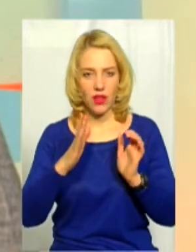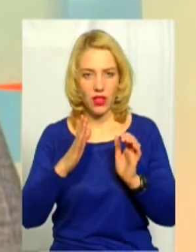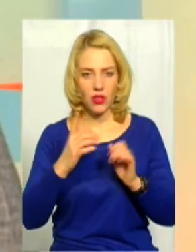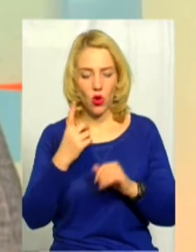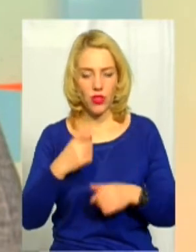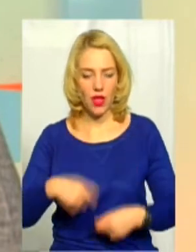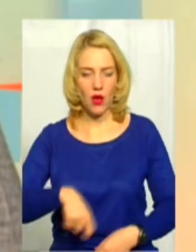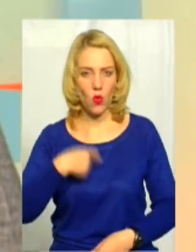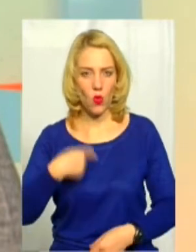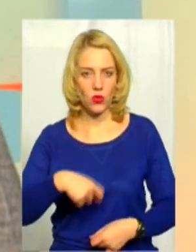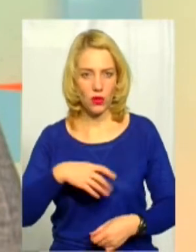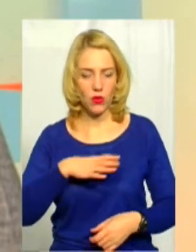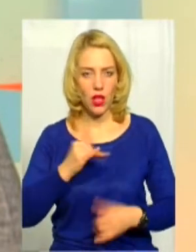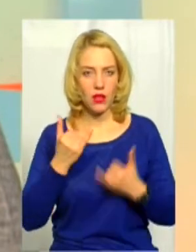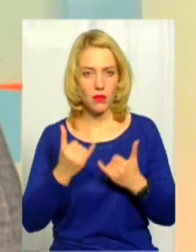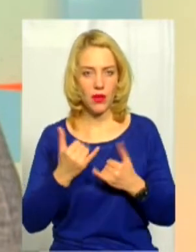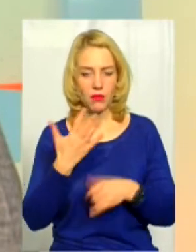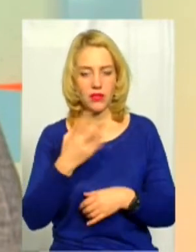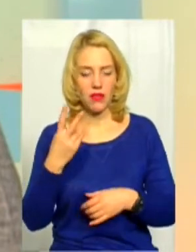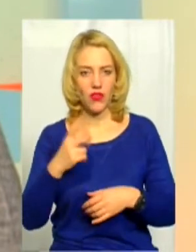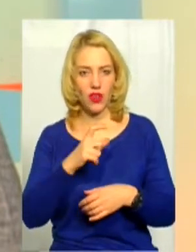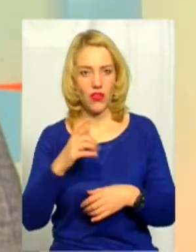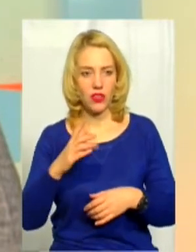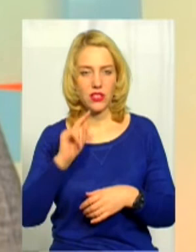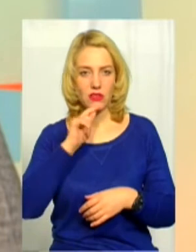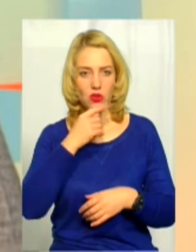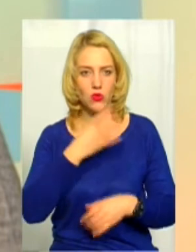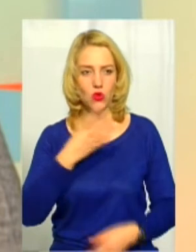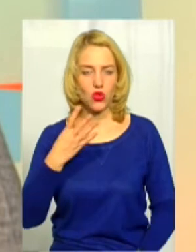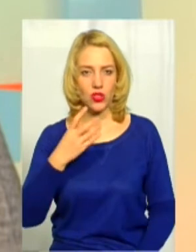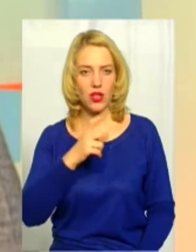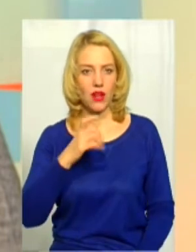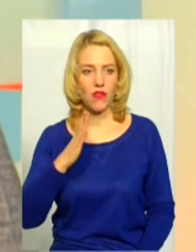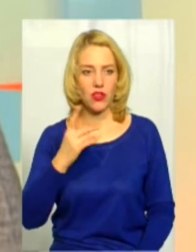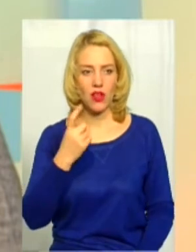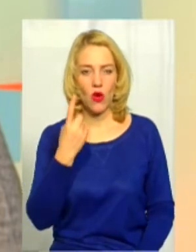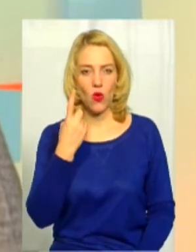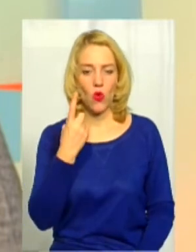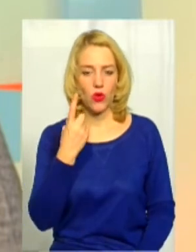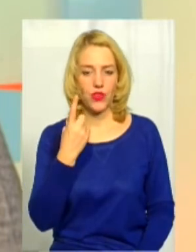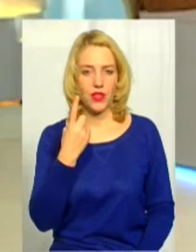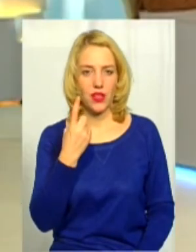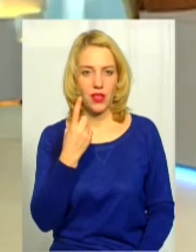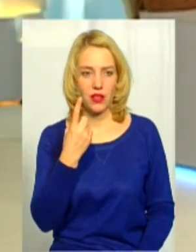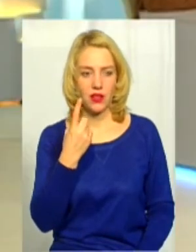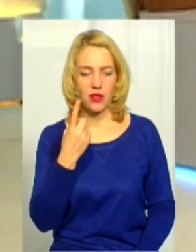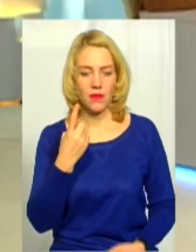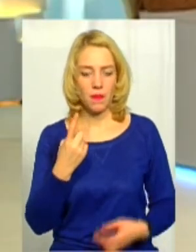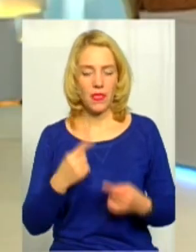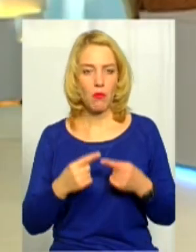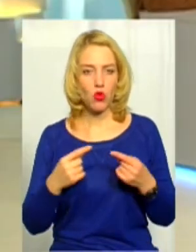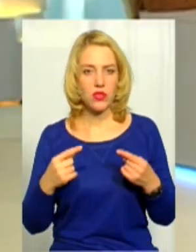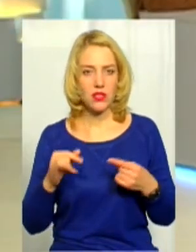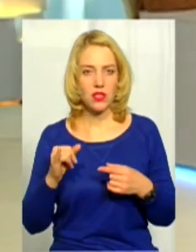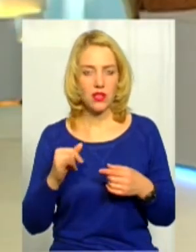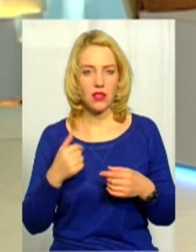себе запровадили, вони цю куртку відшивають за 52 хвилини. Вони зекономили 44 хвилини на одній позиції. Вони хочуть у березні